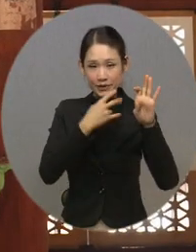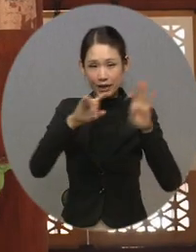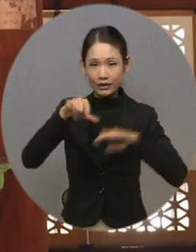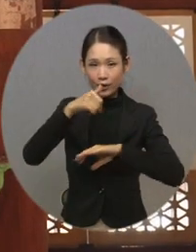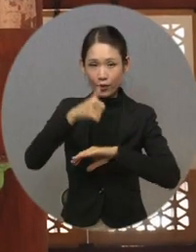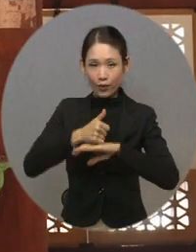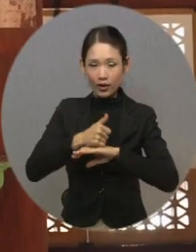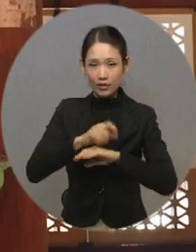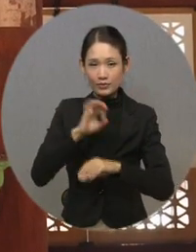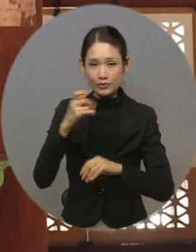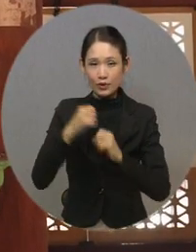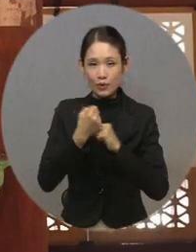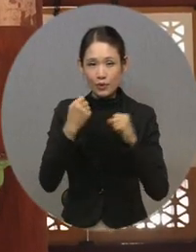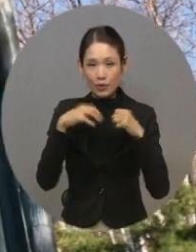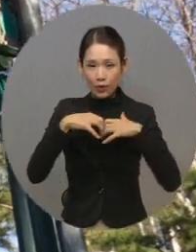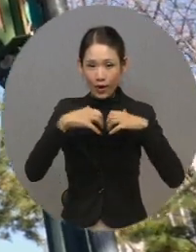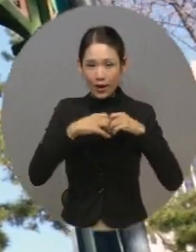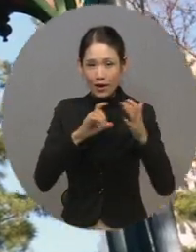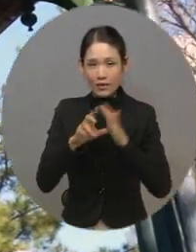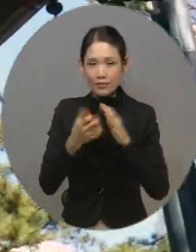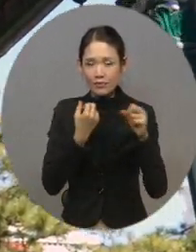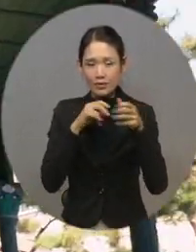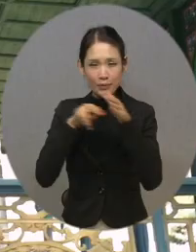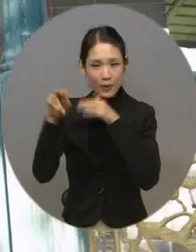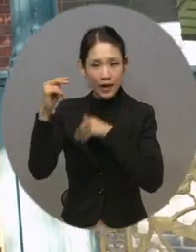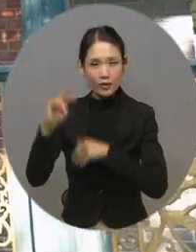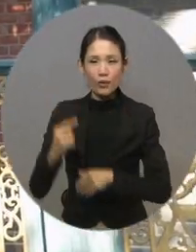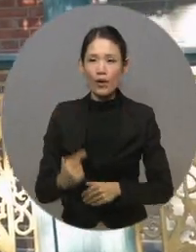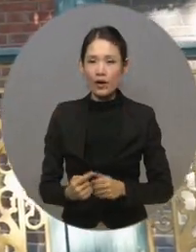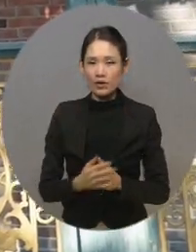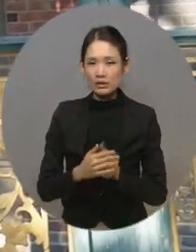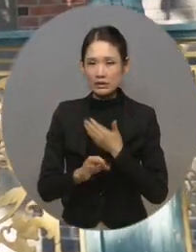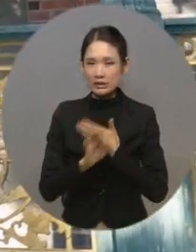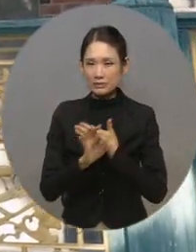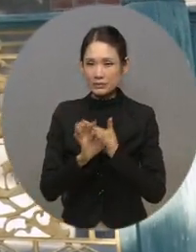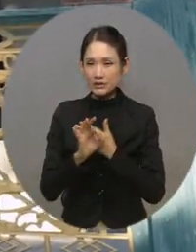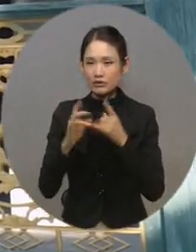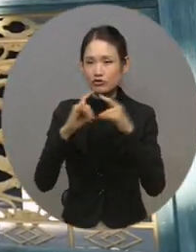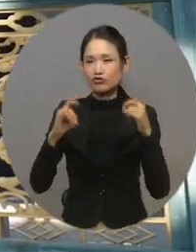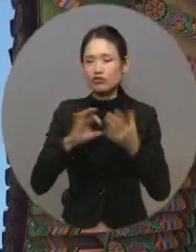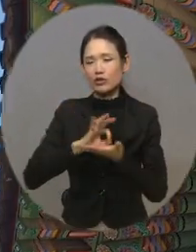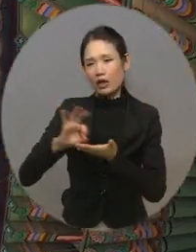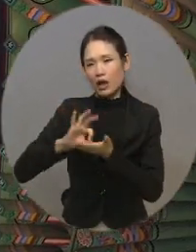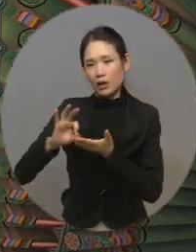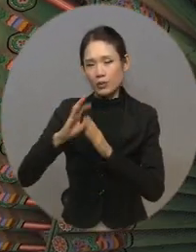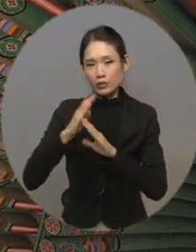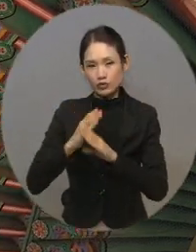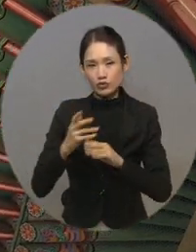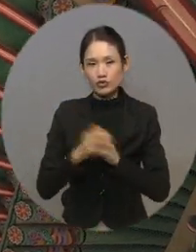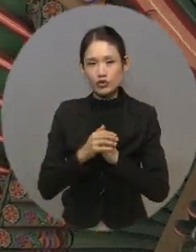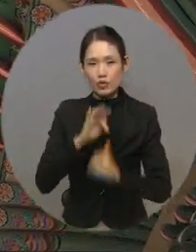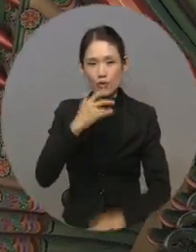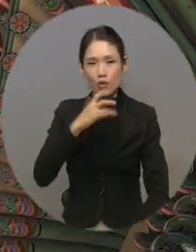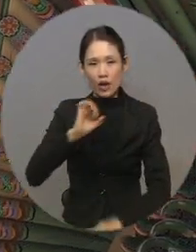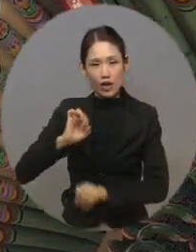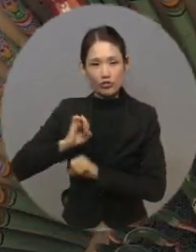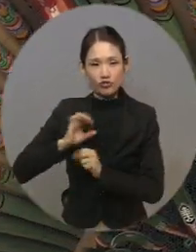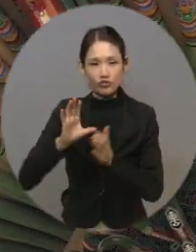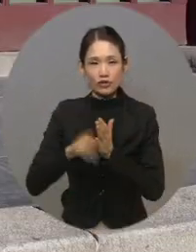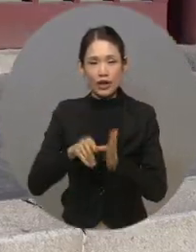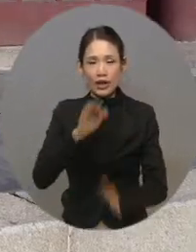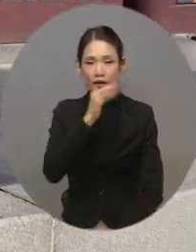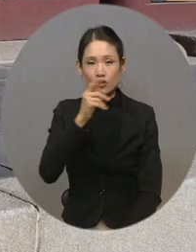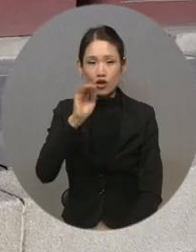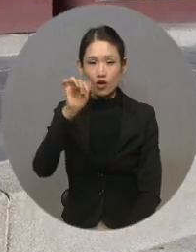임진왜란 때 피난을 갔다 돌아오면서 임시궁궐로 처음 사용되다가 광해군 때 경운궁이라는